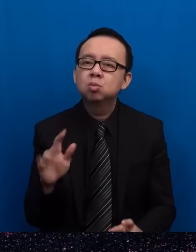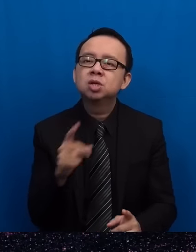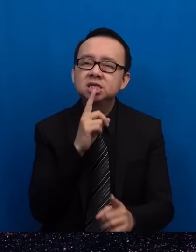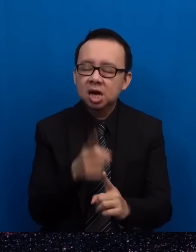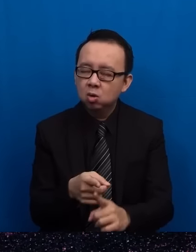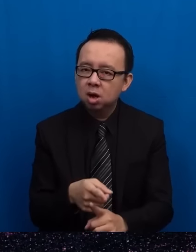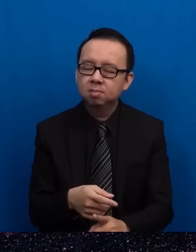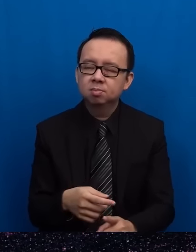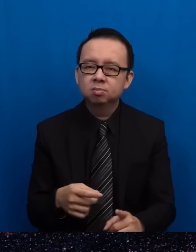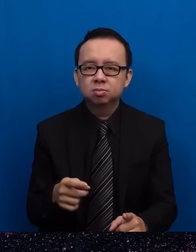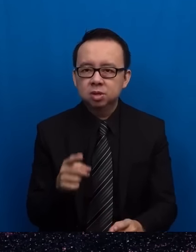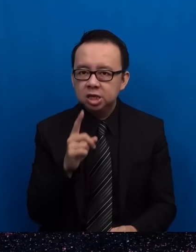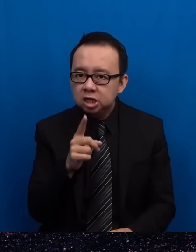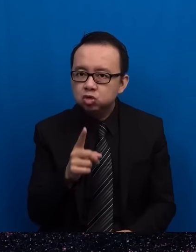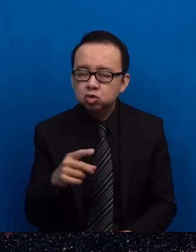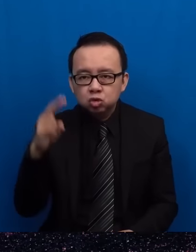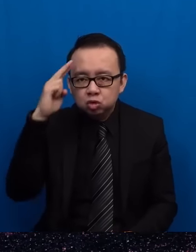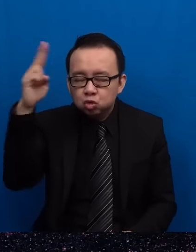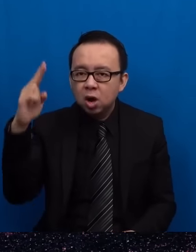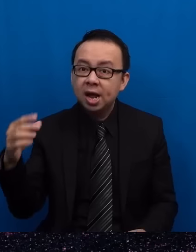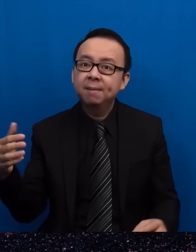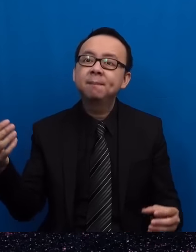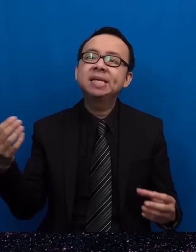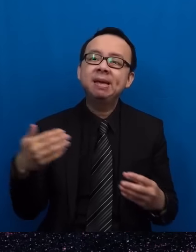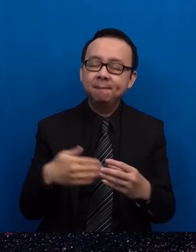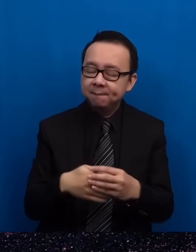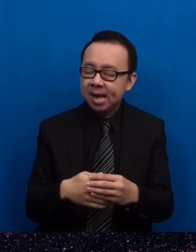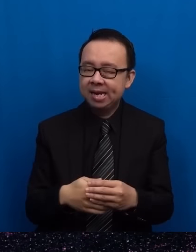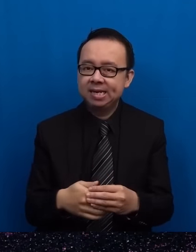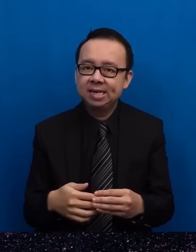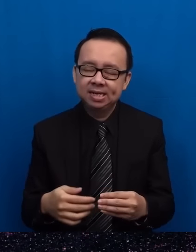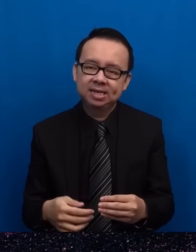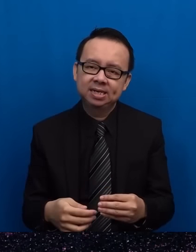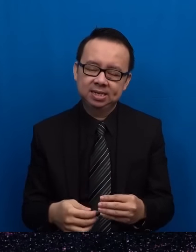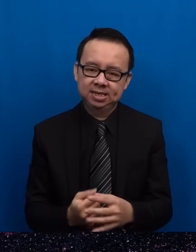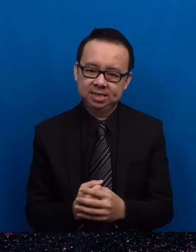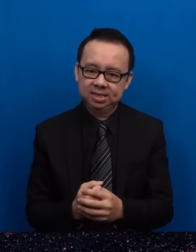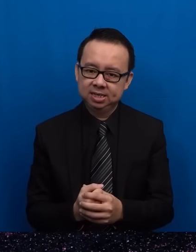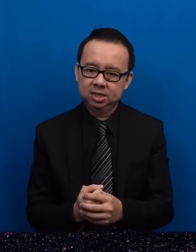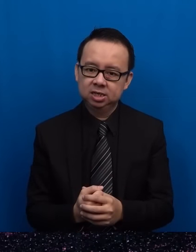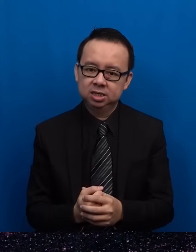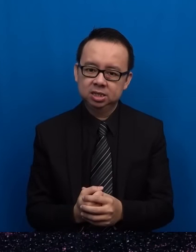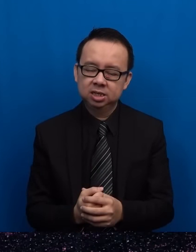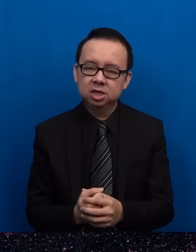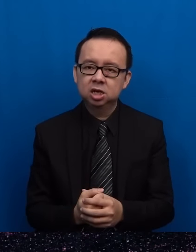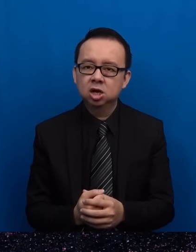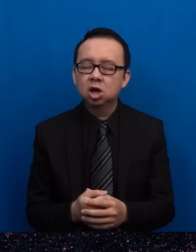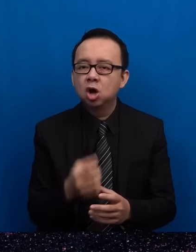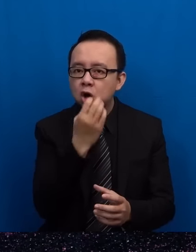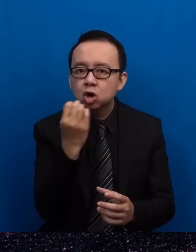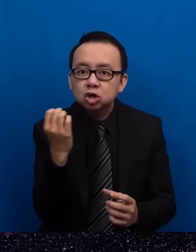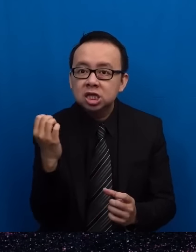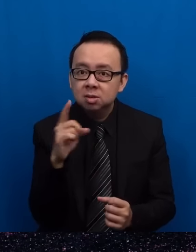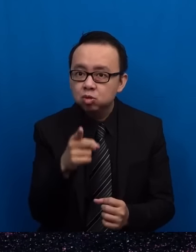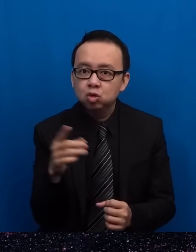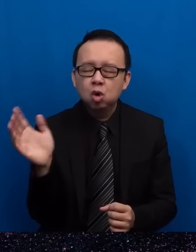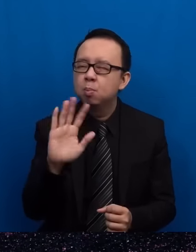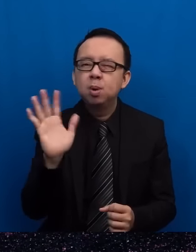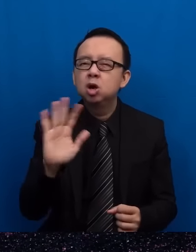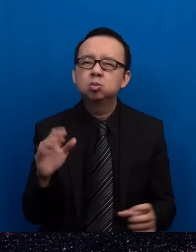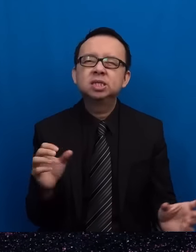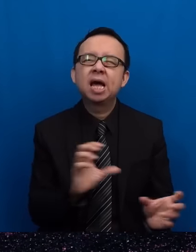dalam kirbat. Akan segera terjawab saudaraku. Rotimu belum jadi. Tuhan